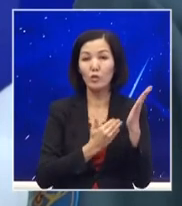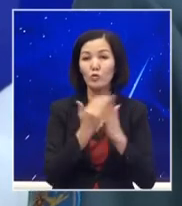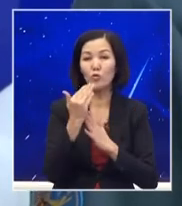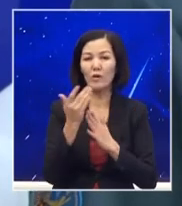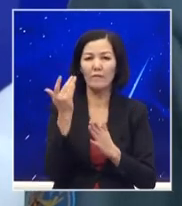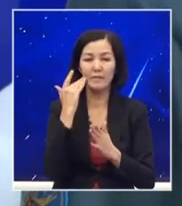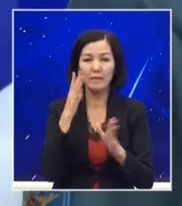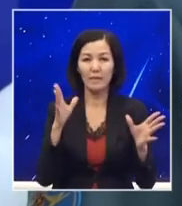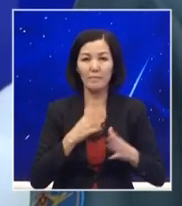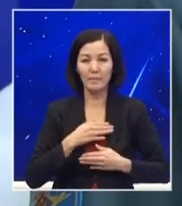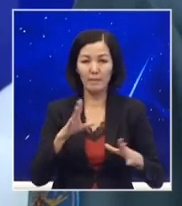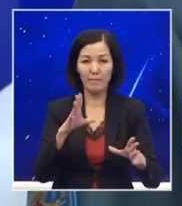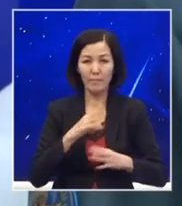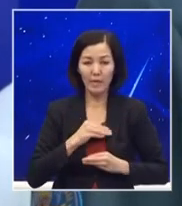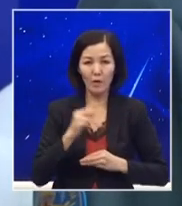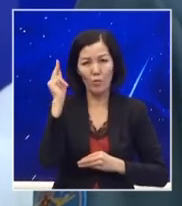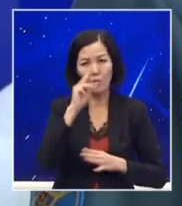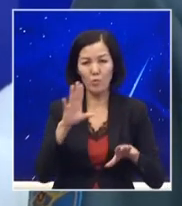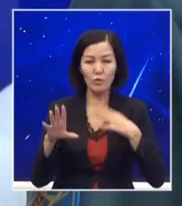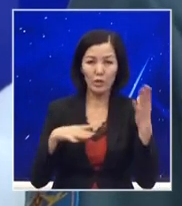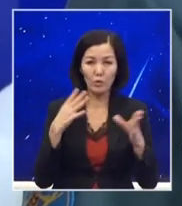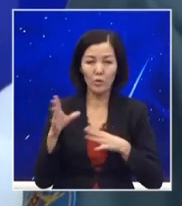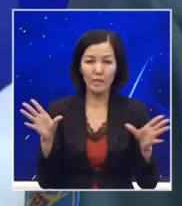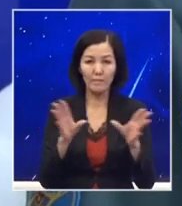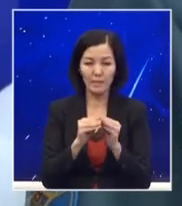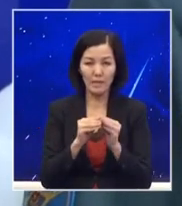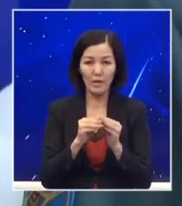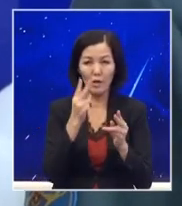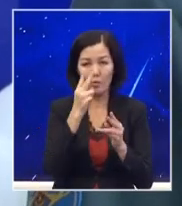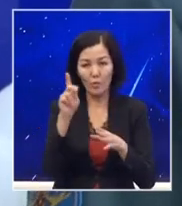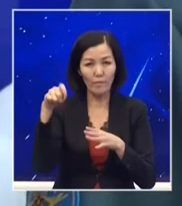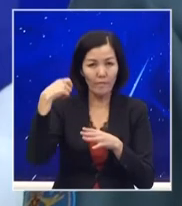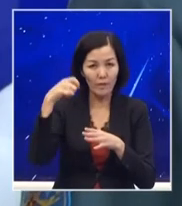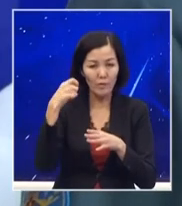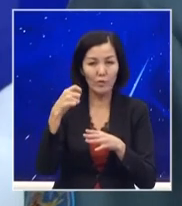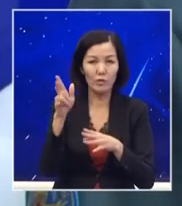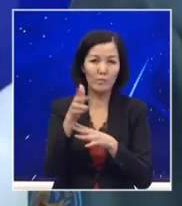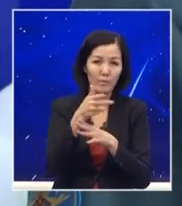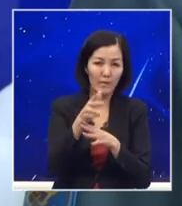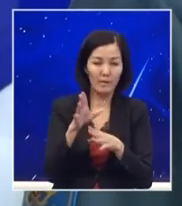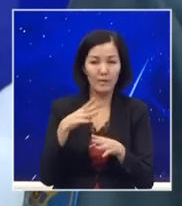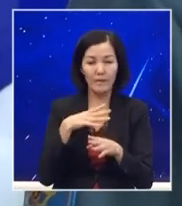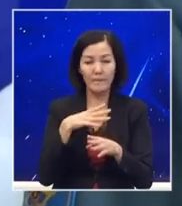болсақ та, қайда жүрсек те, жаңағы оқу жаттығуларда болсақ та, осы кісілер бізбен бірге жүріп, қасымызда осы әскери